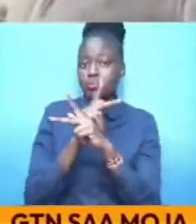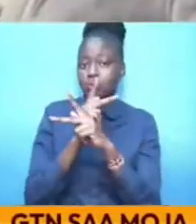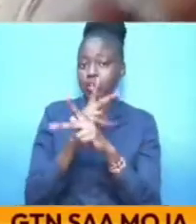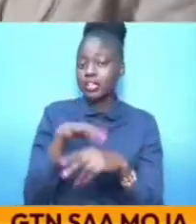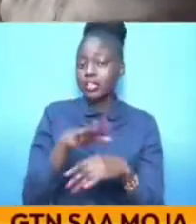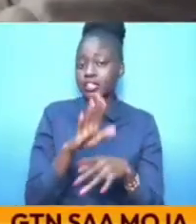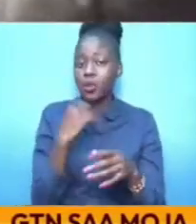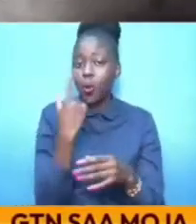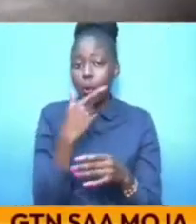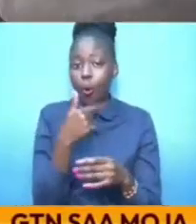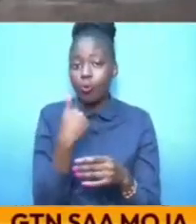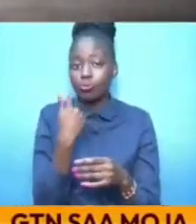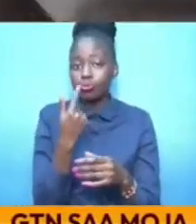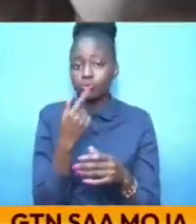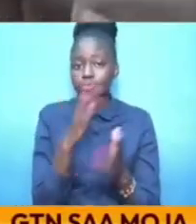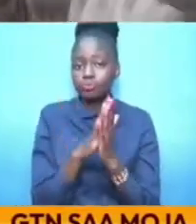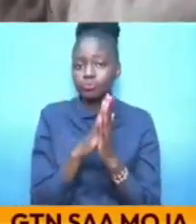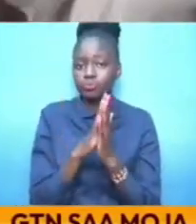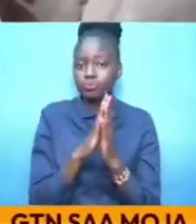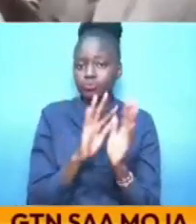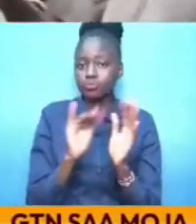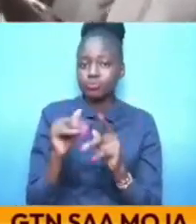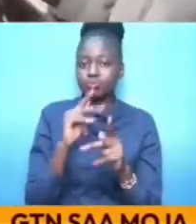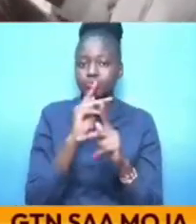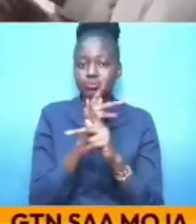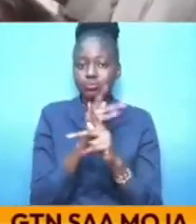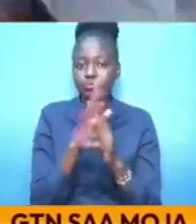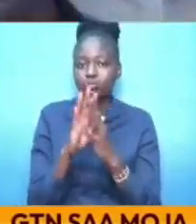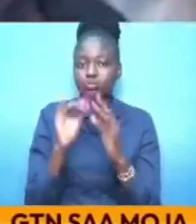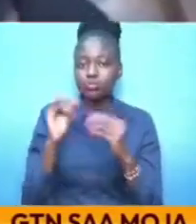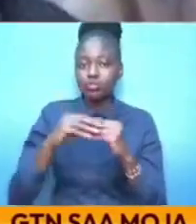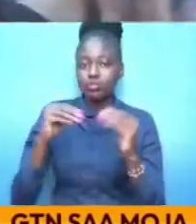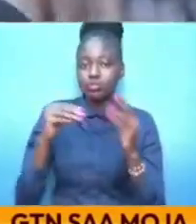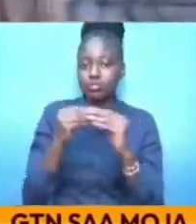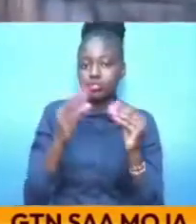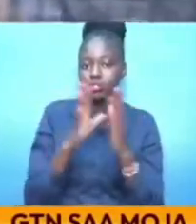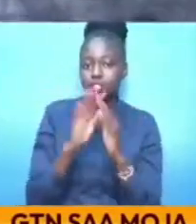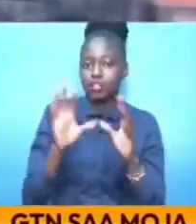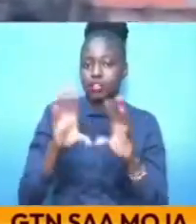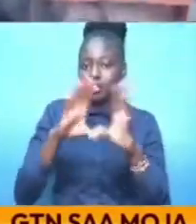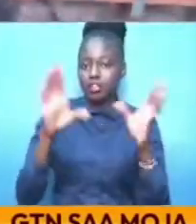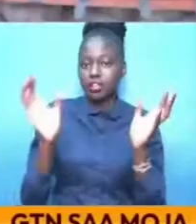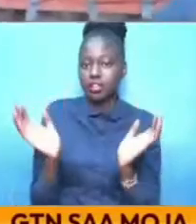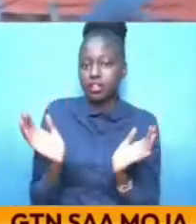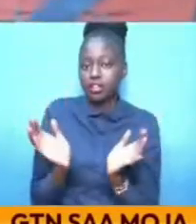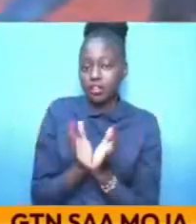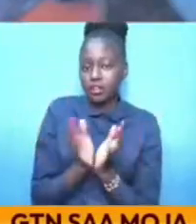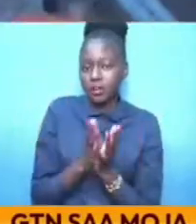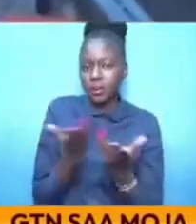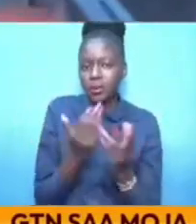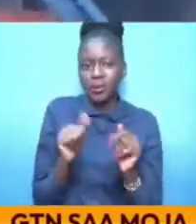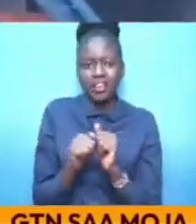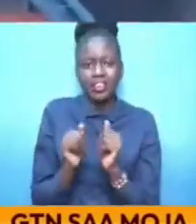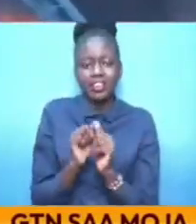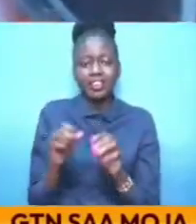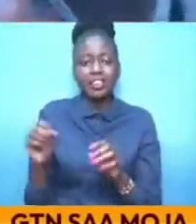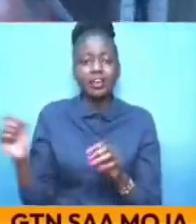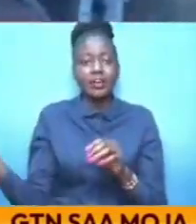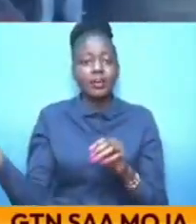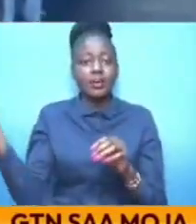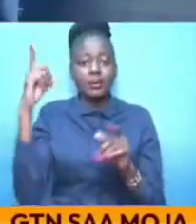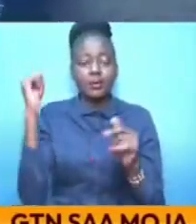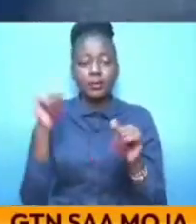ambao walitengeneza ngao ya ulinzi kumzunguka huku mawe yalielekezwa kichwani mwake